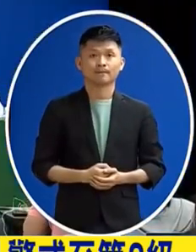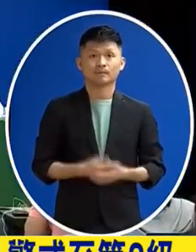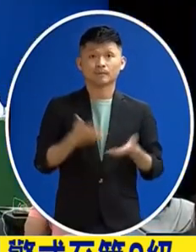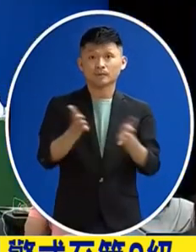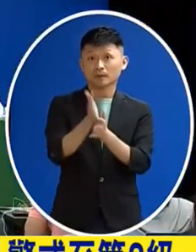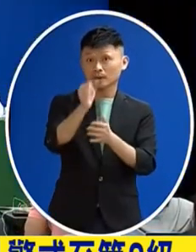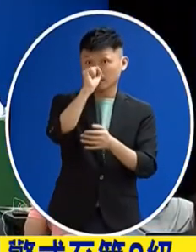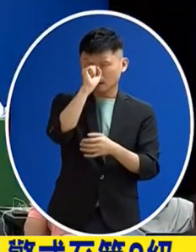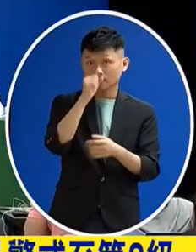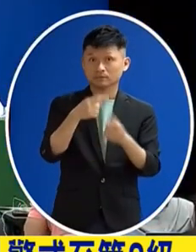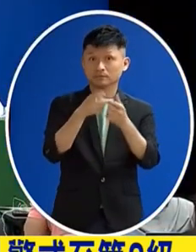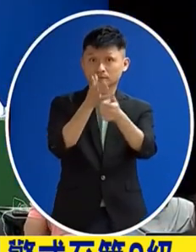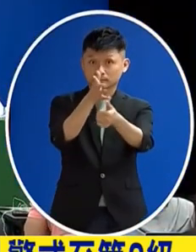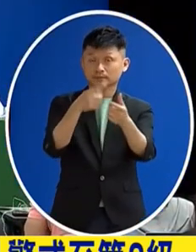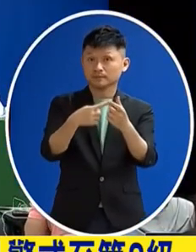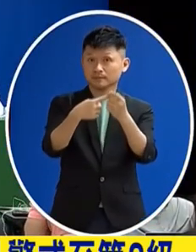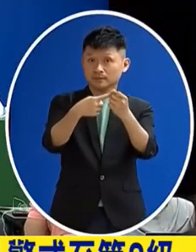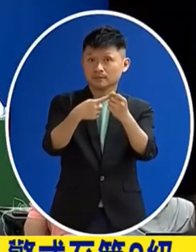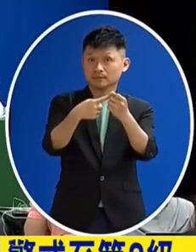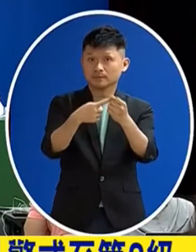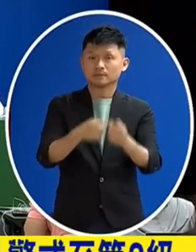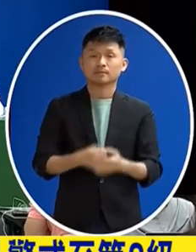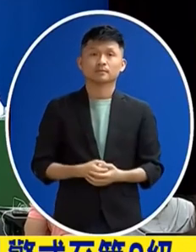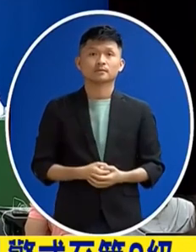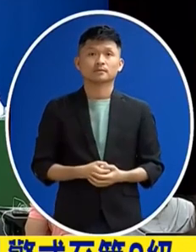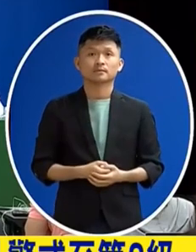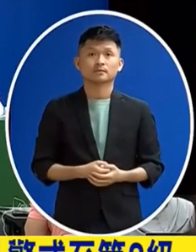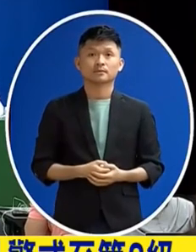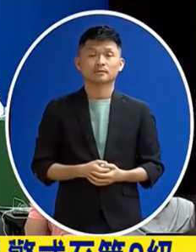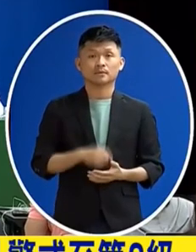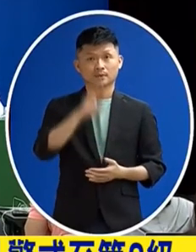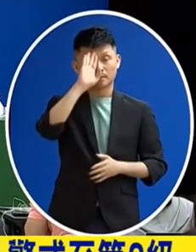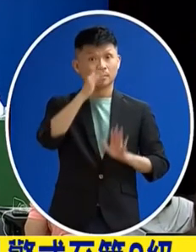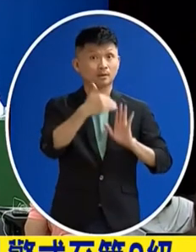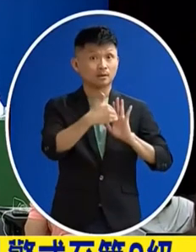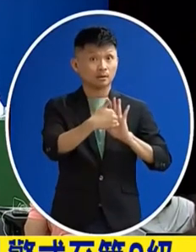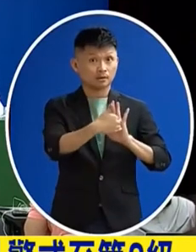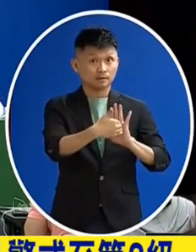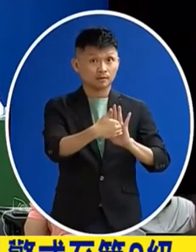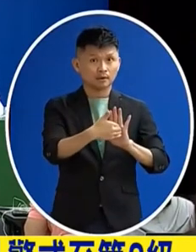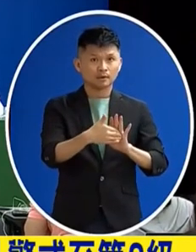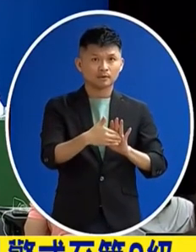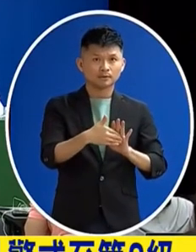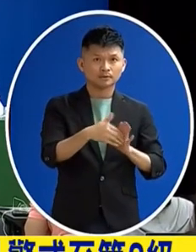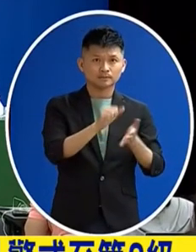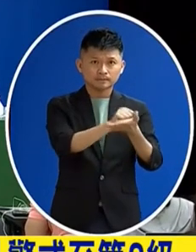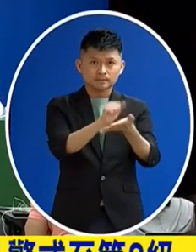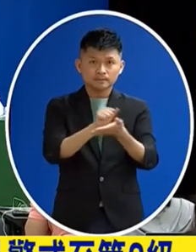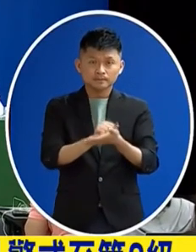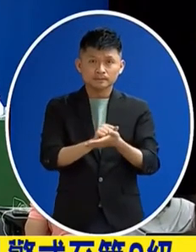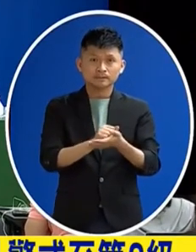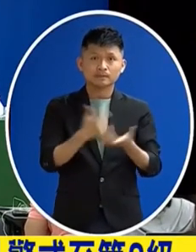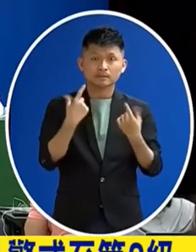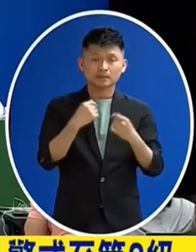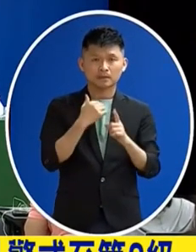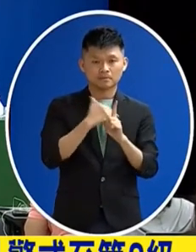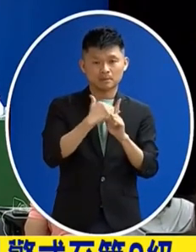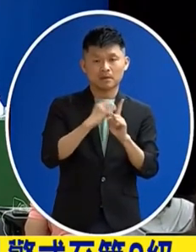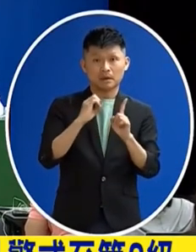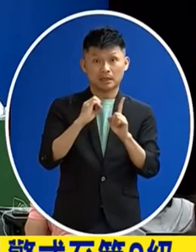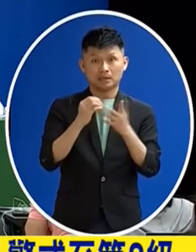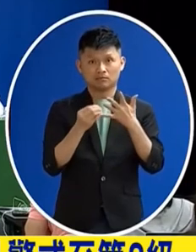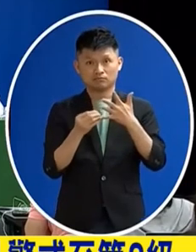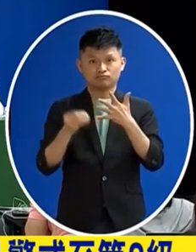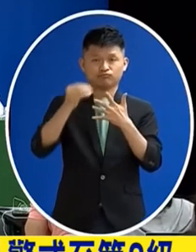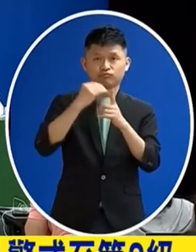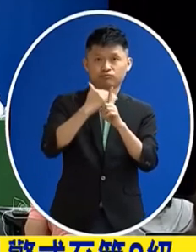哎，部长好。第一个问题就是因为今天有就是这个防疫的升级嘛，从现在原本应该是第0级，现在变第2级。